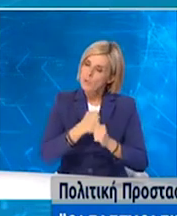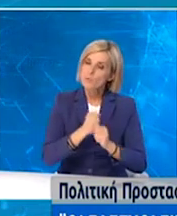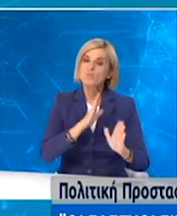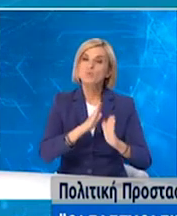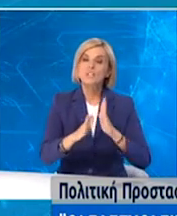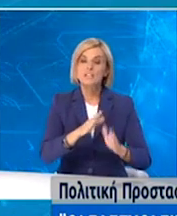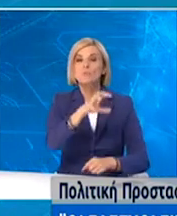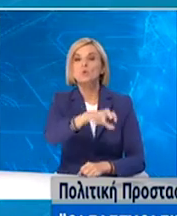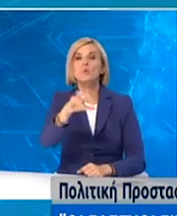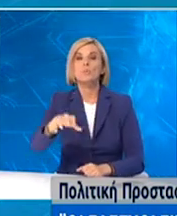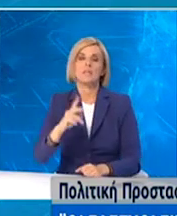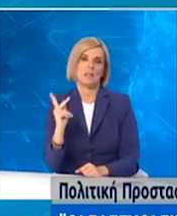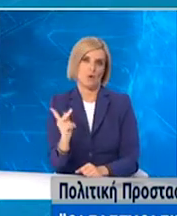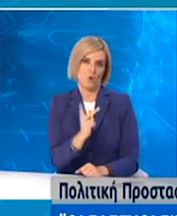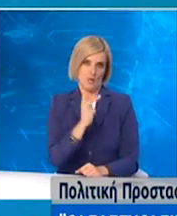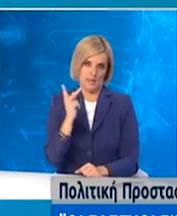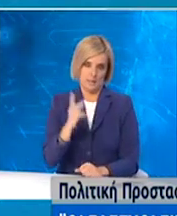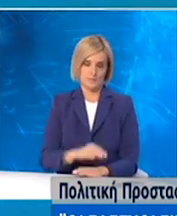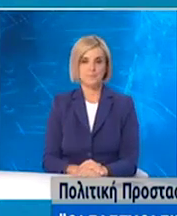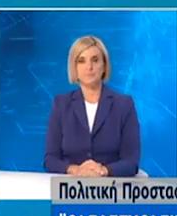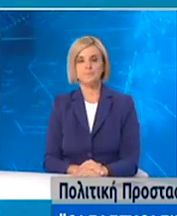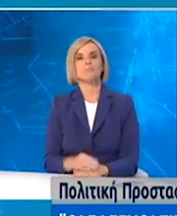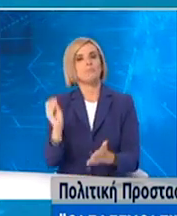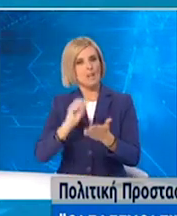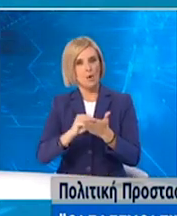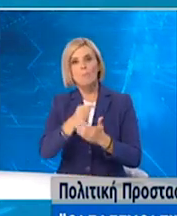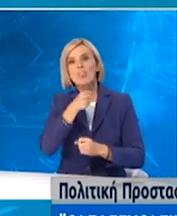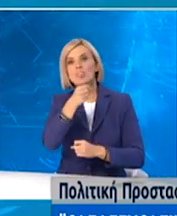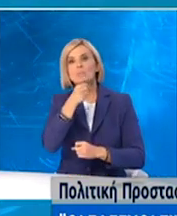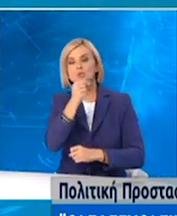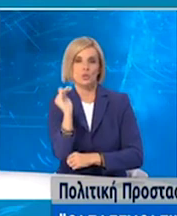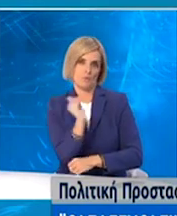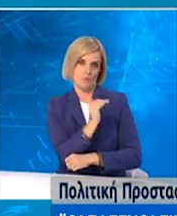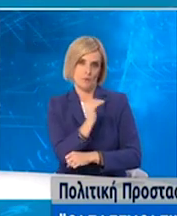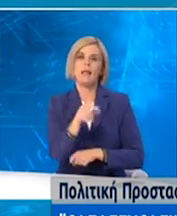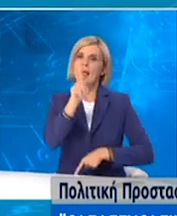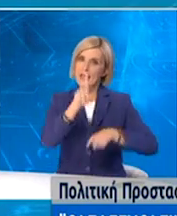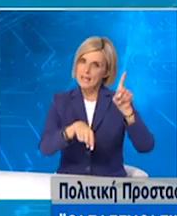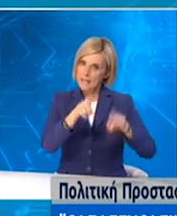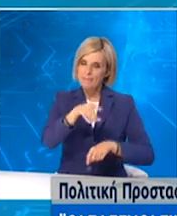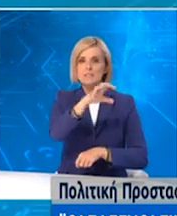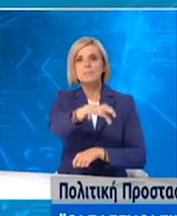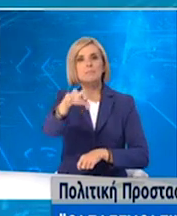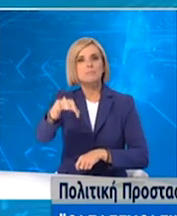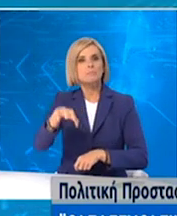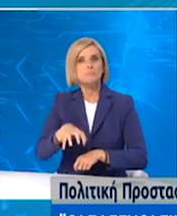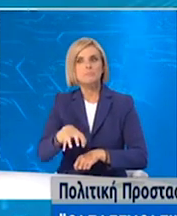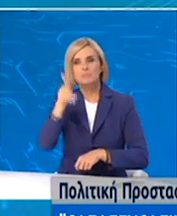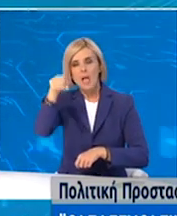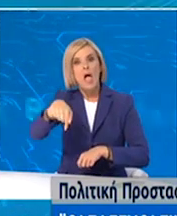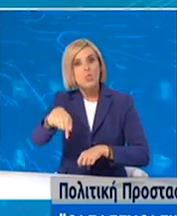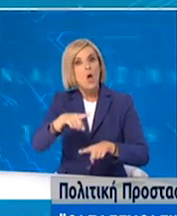κοινωνίας. Αν μου επιτρέπετε να προσθέσω κάτι, σε κατάσταση συναγερμού λοιπόν κάποιων περιοχών, μιλάμε για τοπικά lockdowns?